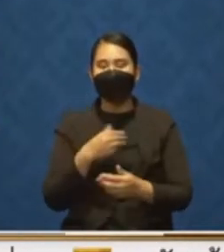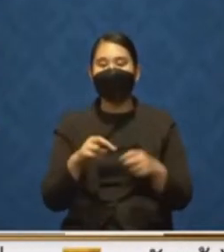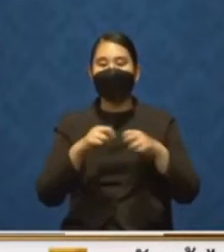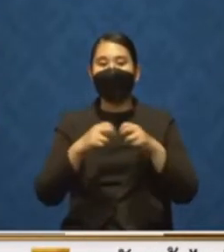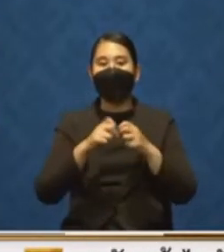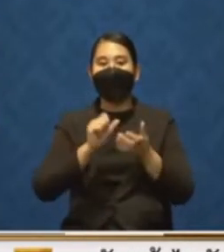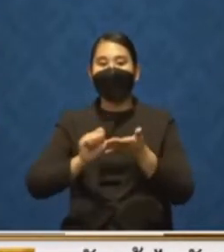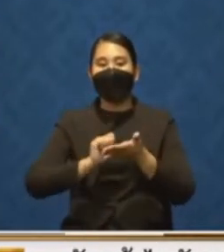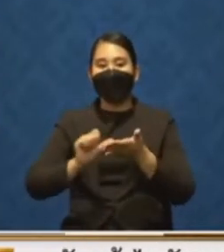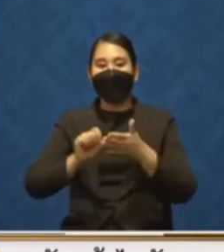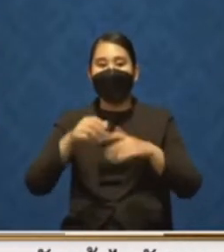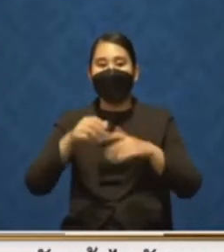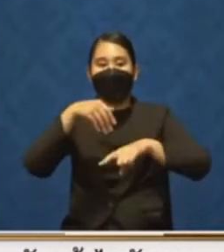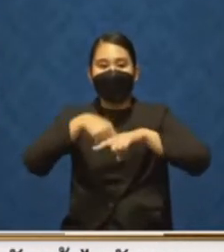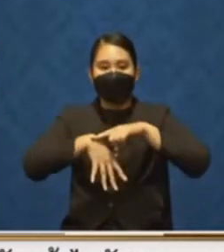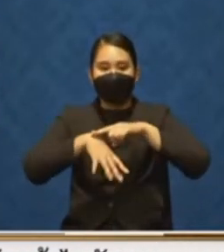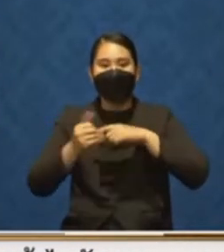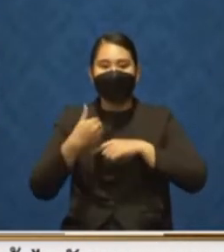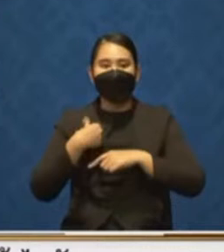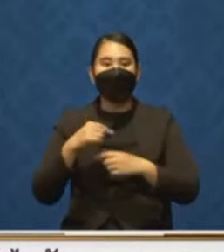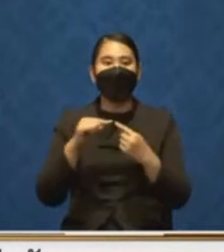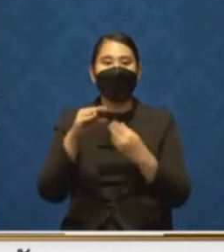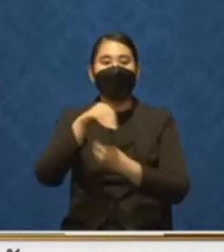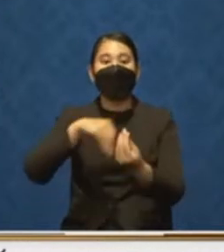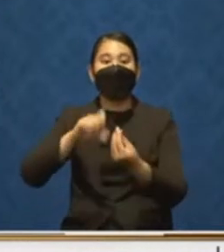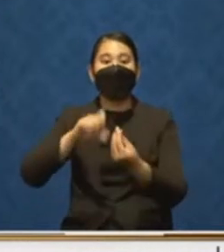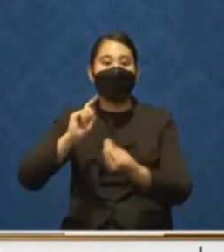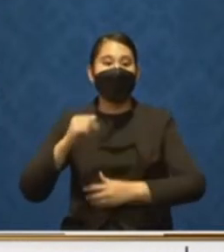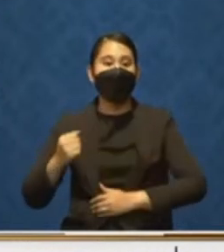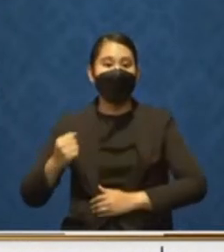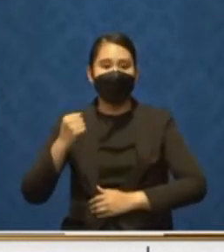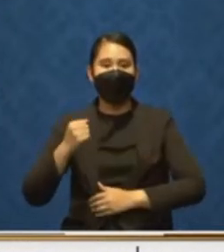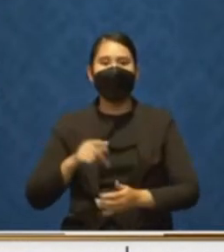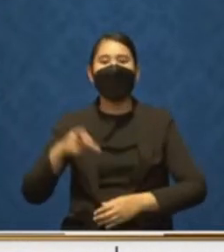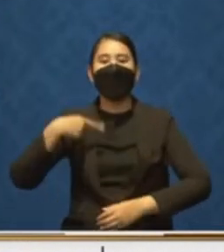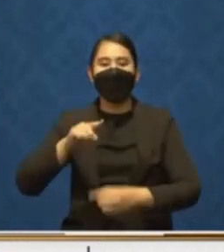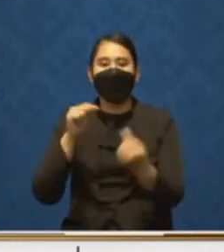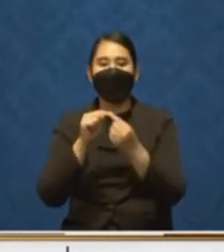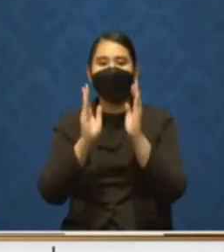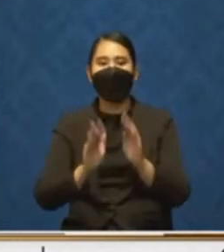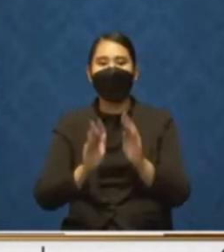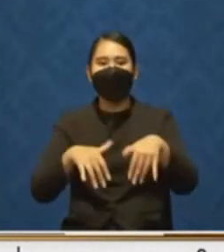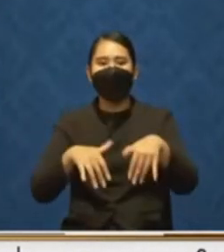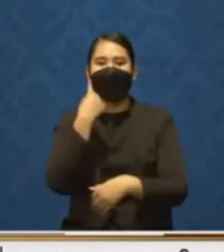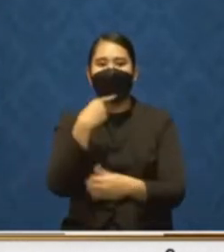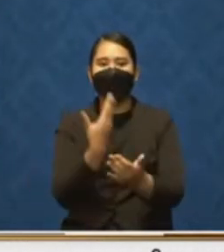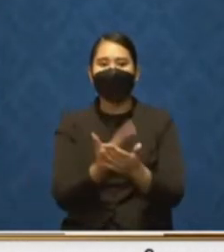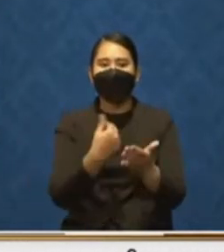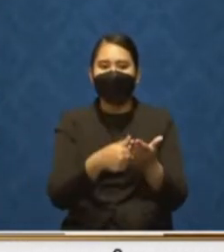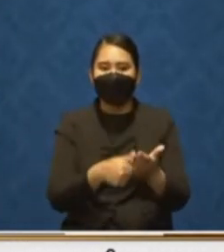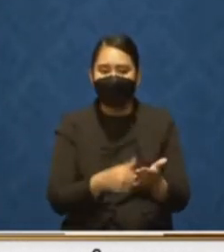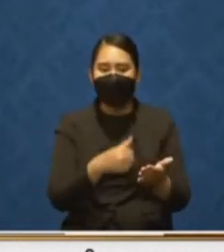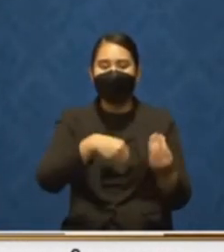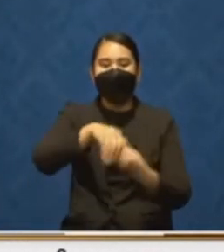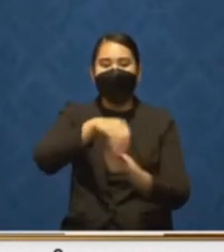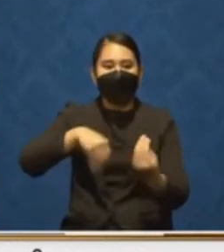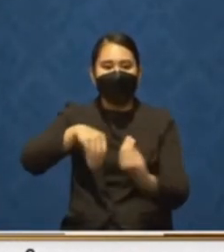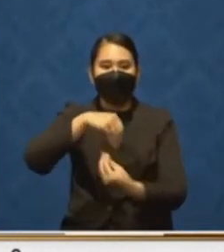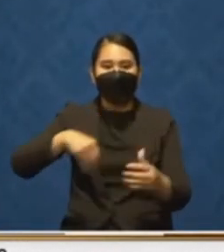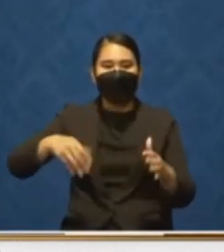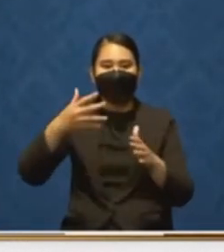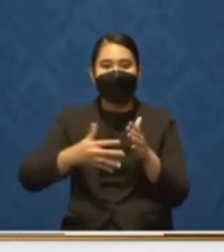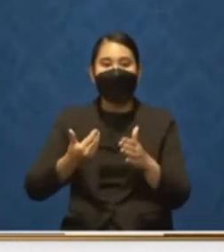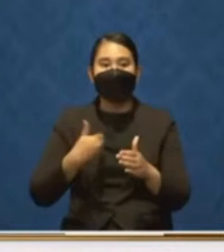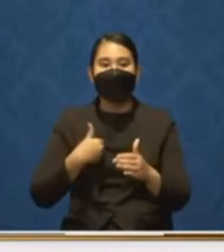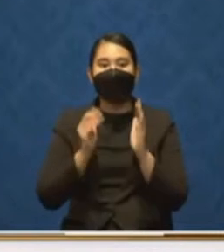จะเชิงโครงสร้างเป็นประโยชน์ต่อการสร้างความมั่นคงสิทธิ์ของประเทศไม่อย่างยิ่งต่อไปจนที่เป็นหนี้ขาดสภาพคล่องโดยบัญญัติตะกอนเชาวชน